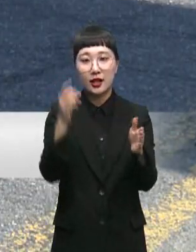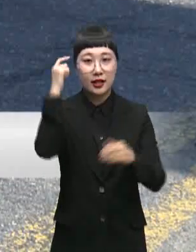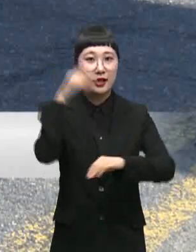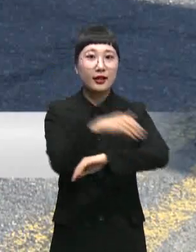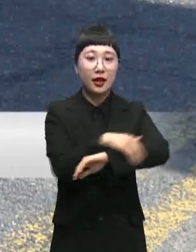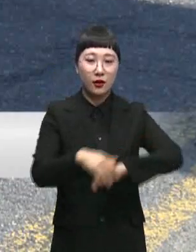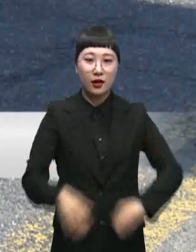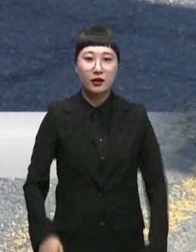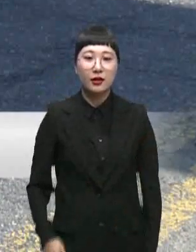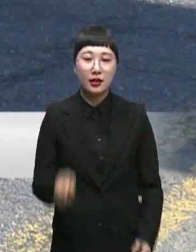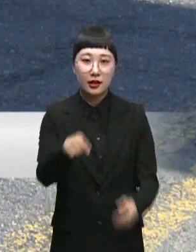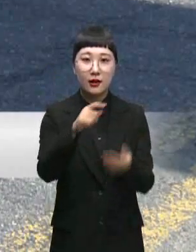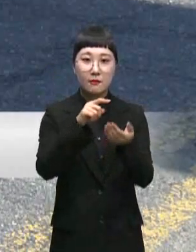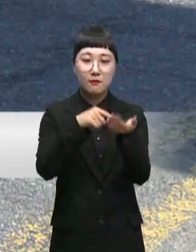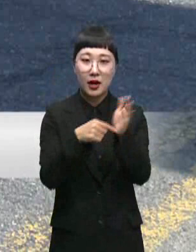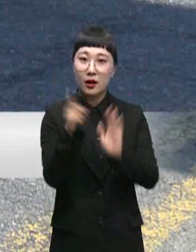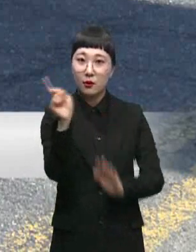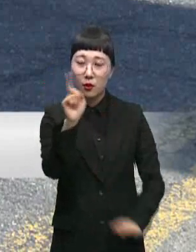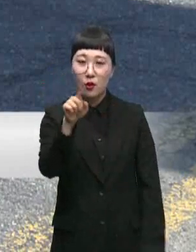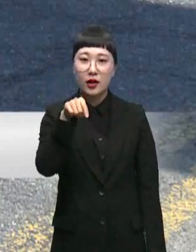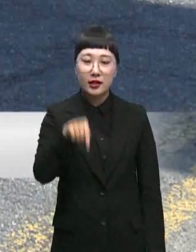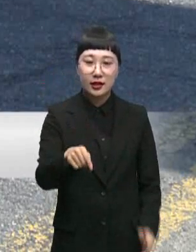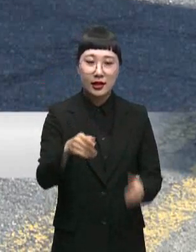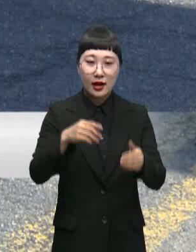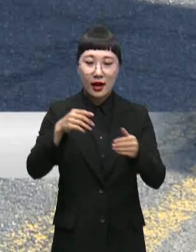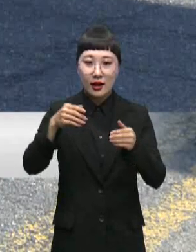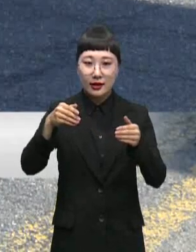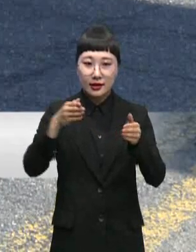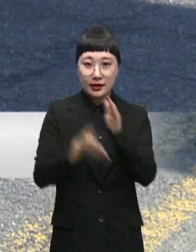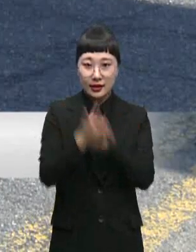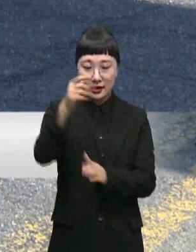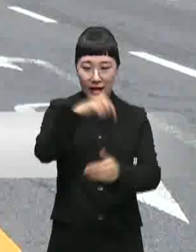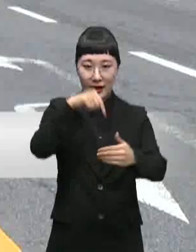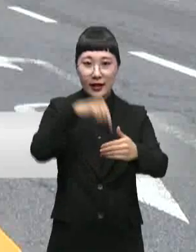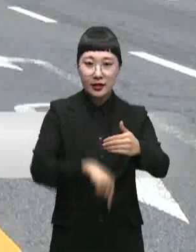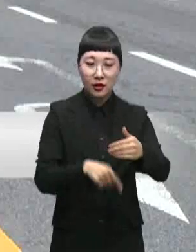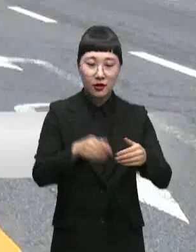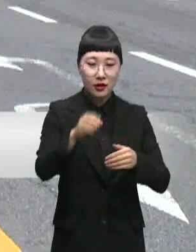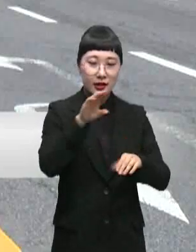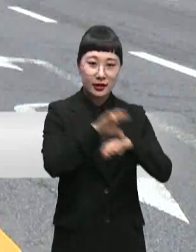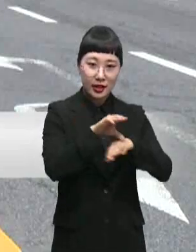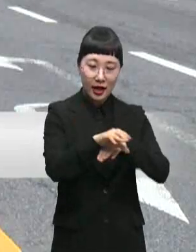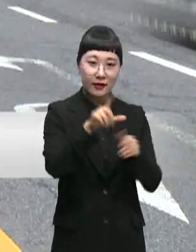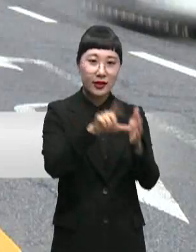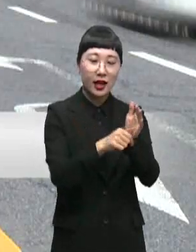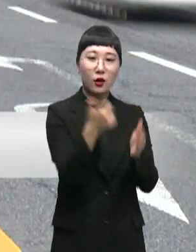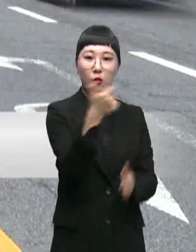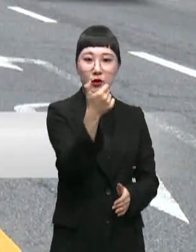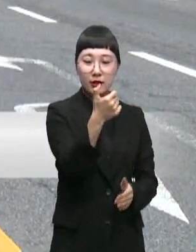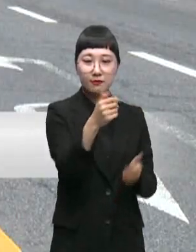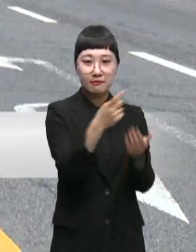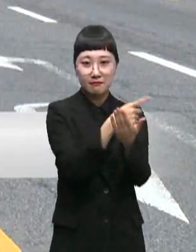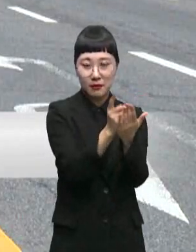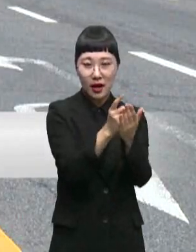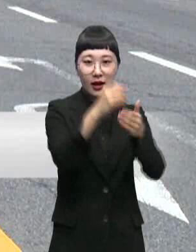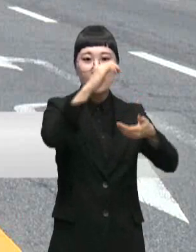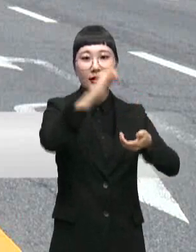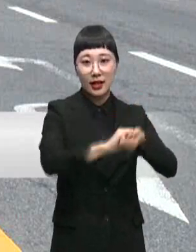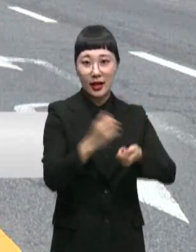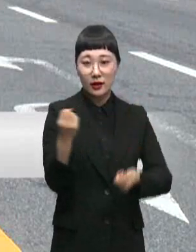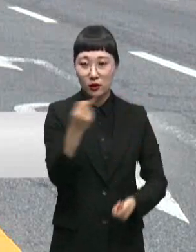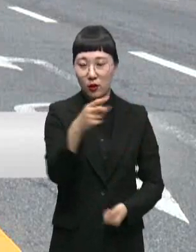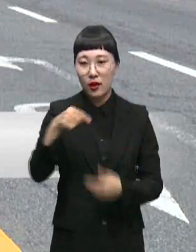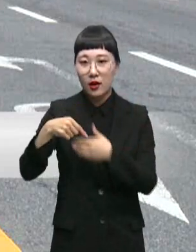안전 속도 5030 은신해 간선도로의 차량 속도를 시속 50km 이하로 주거지역 등지의 이면 도로에서는 시속